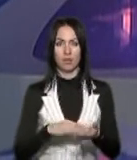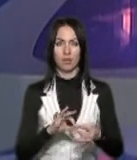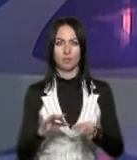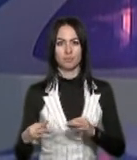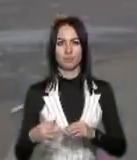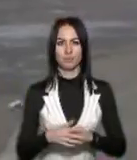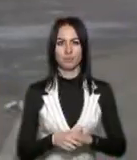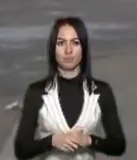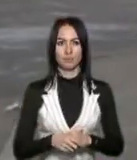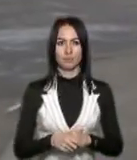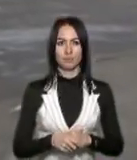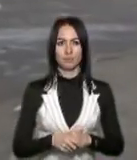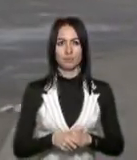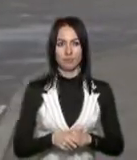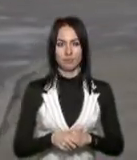далі.